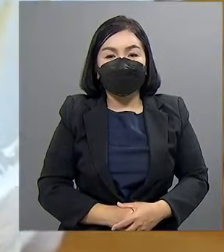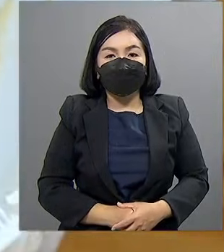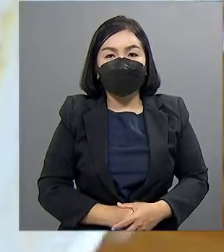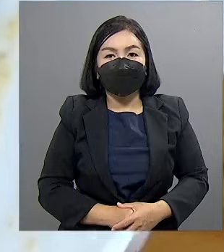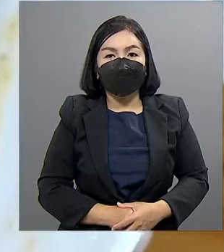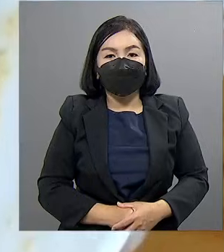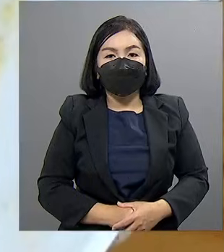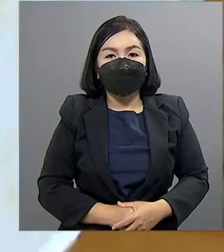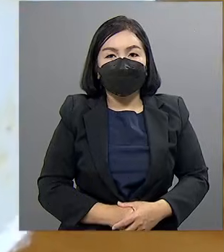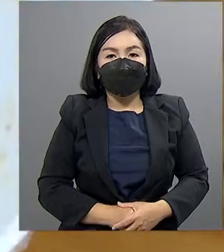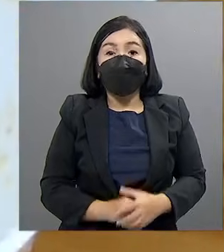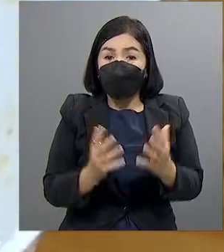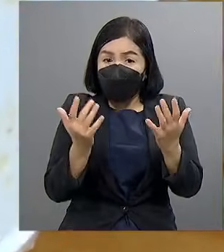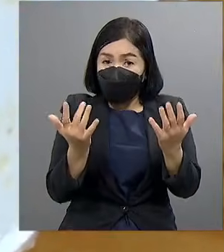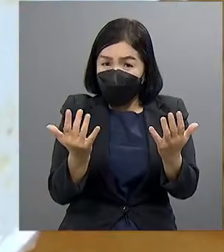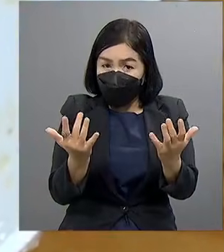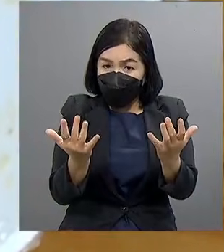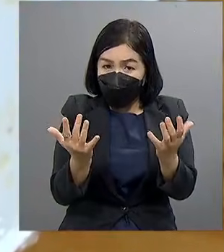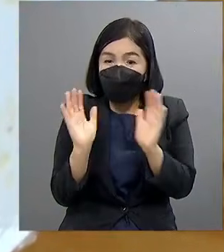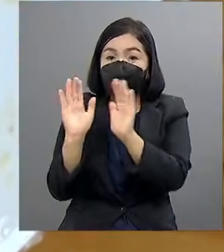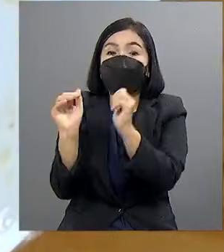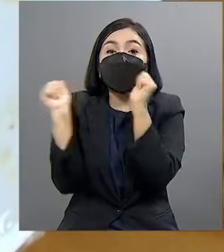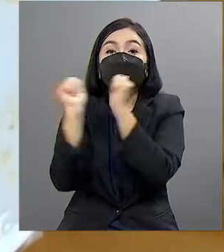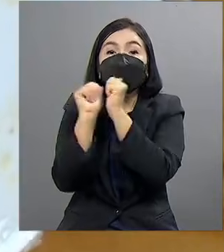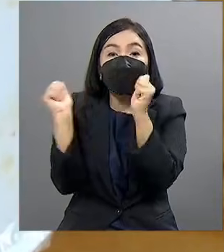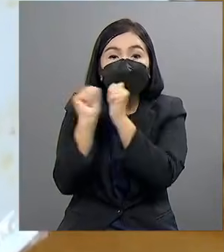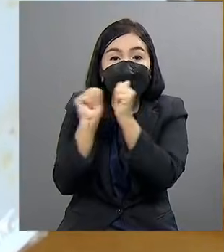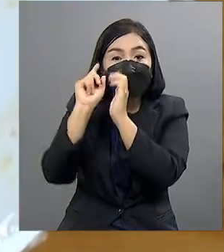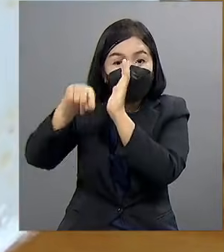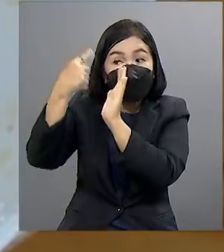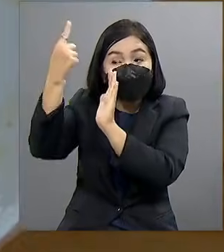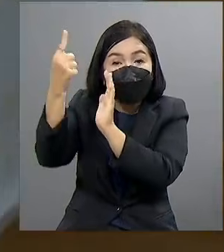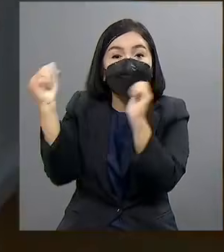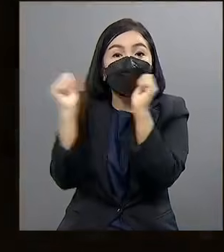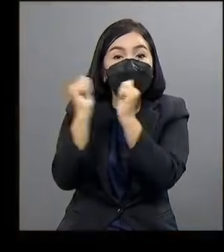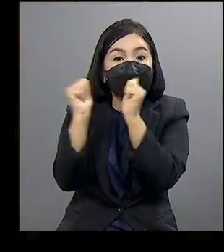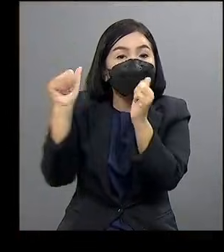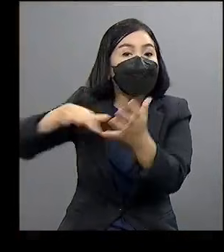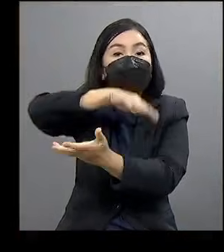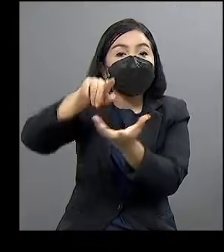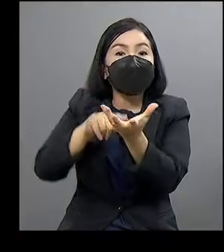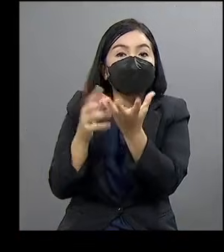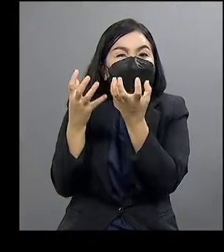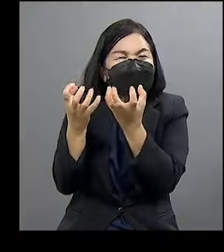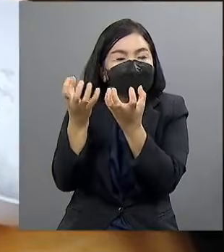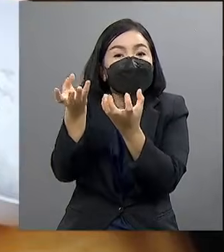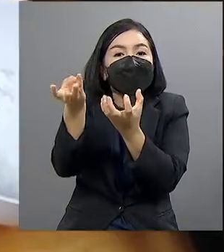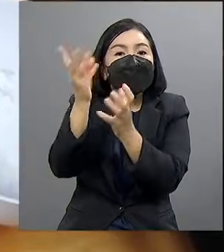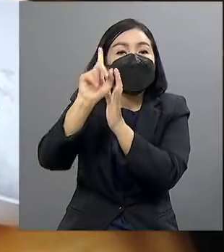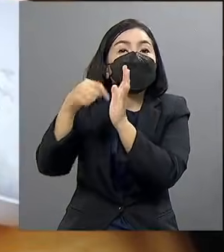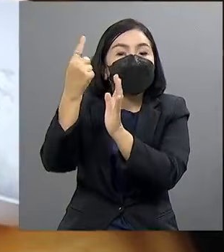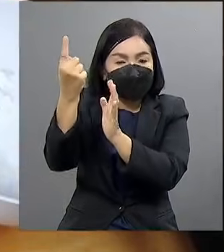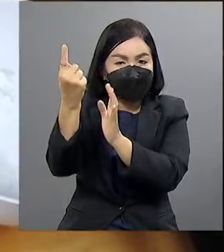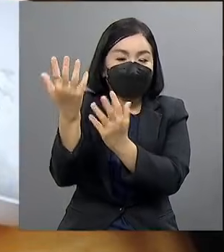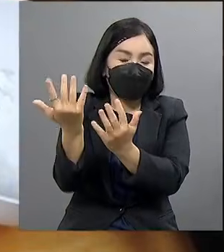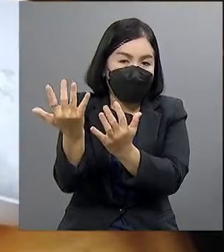เดี๋ยวเรานำไปแช่ตู้เย็นไว้สัก1ชั่วโมงนะครับเพื่อให้ตัวคุกกี้เราเซตตัวครับนี่ก็เป็น